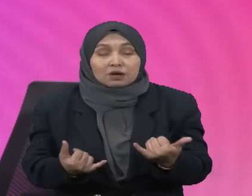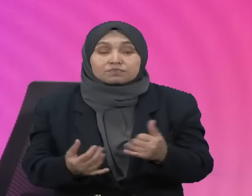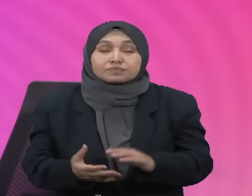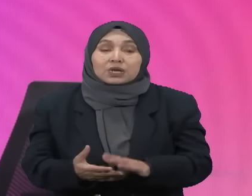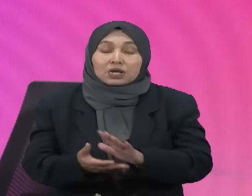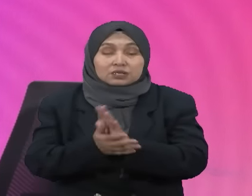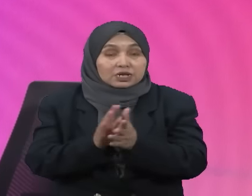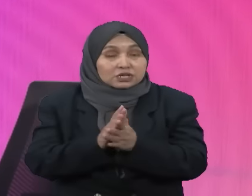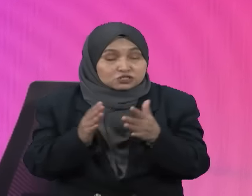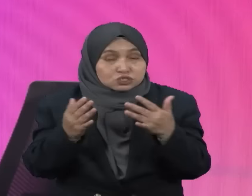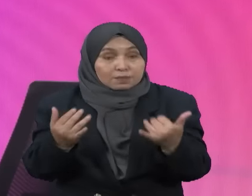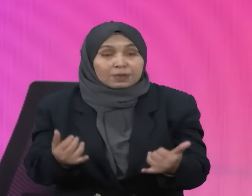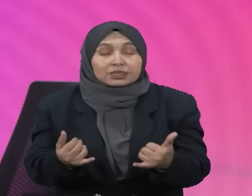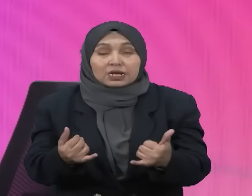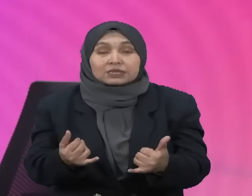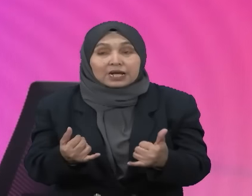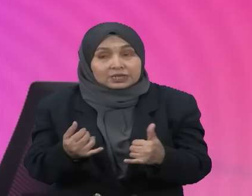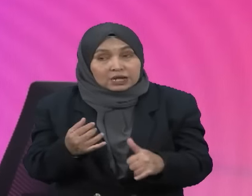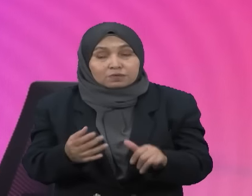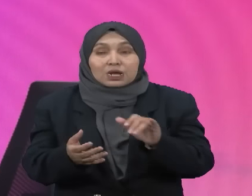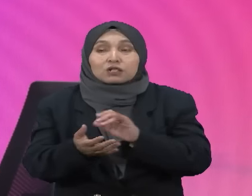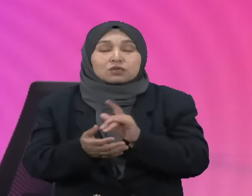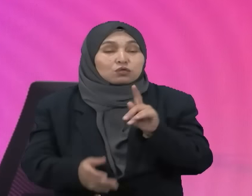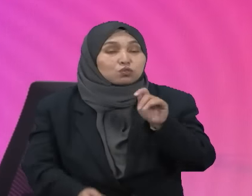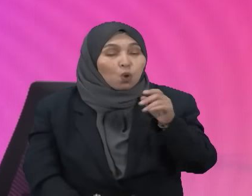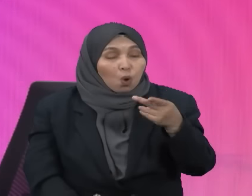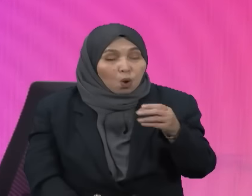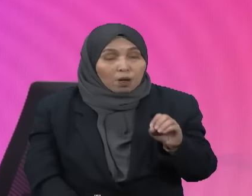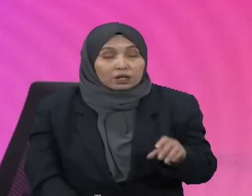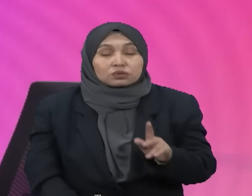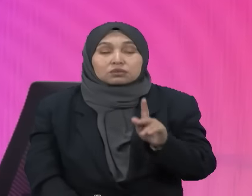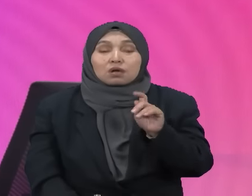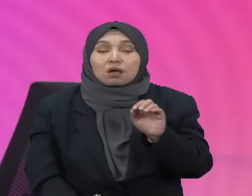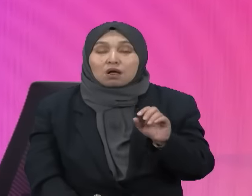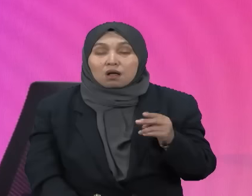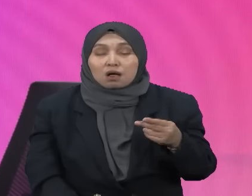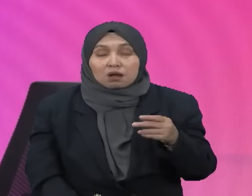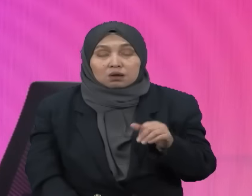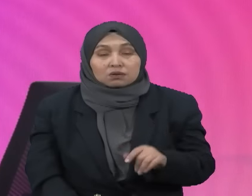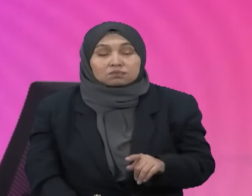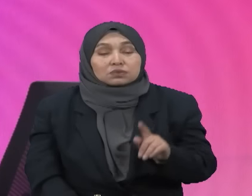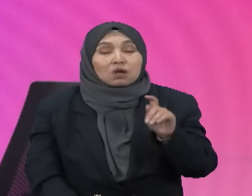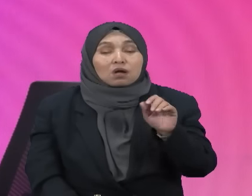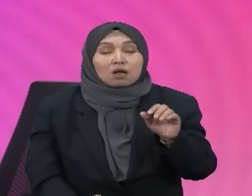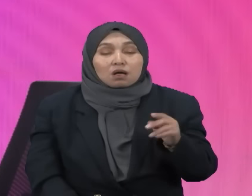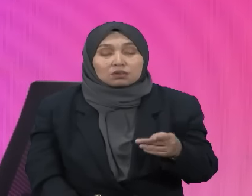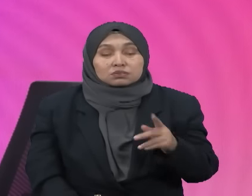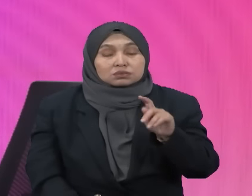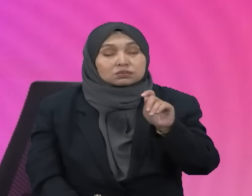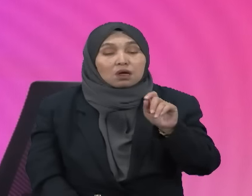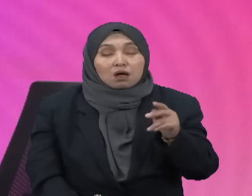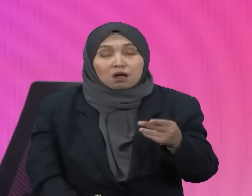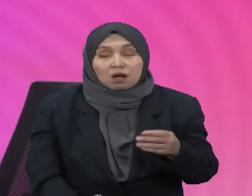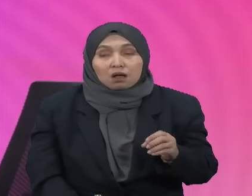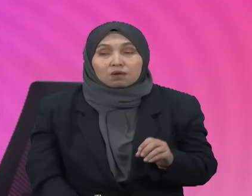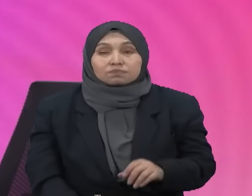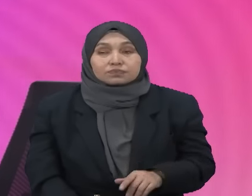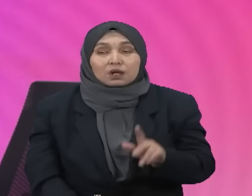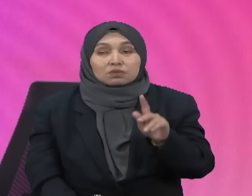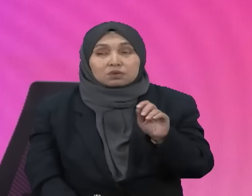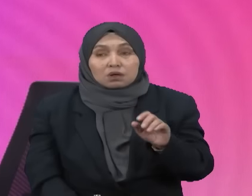Ha, sampai la ni lekat. To. Bukan to. To. Gitu je. To. Sebut.